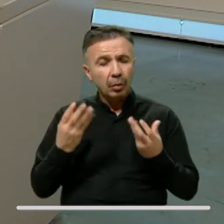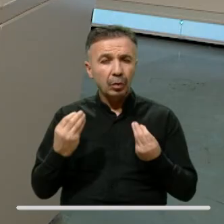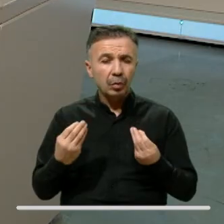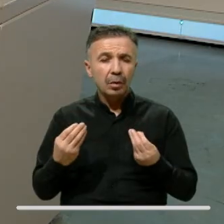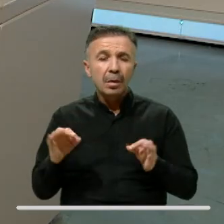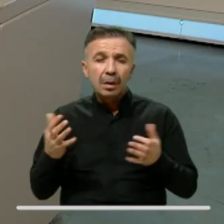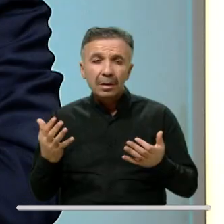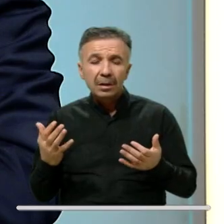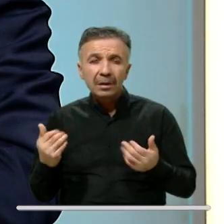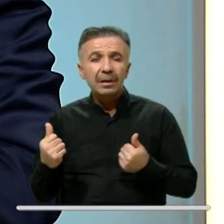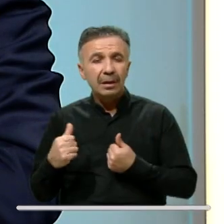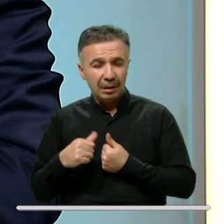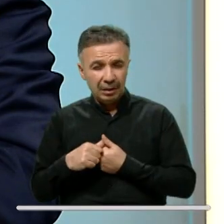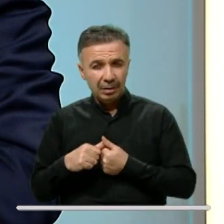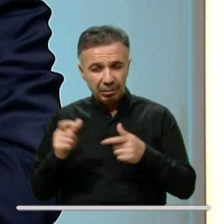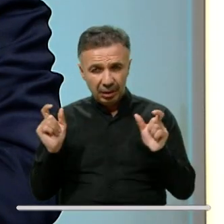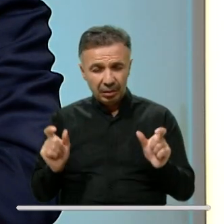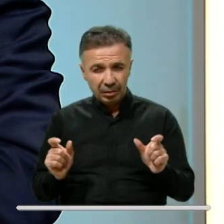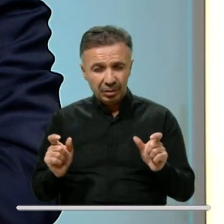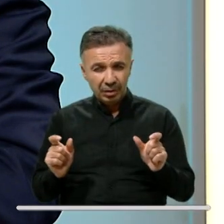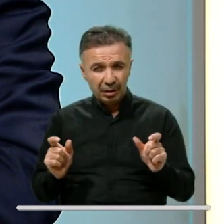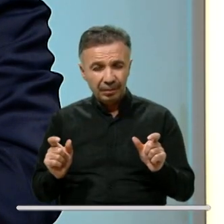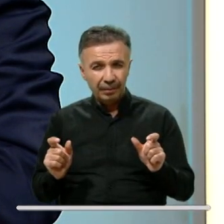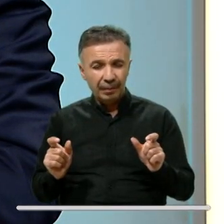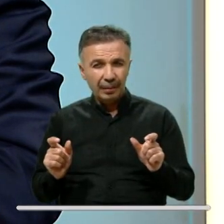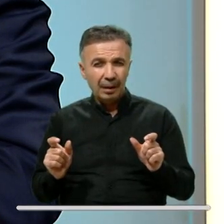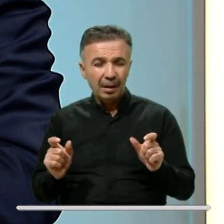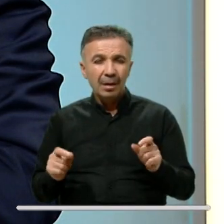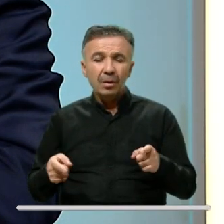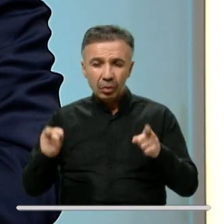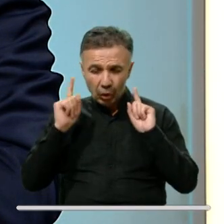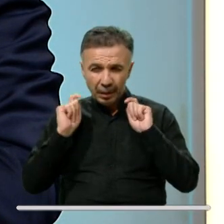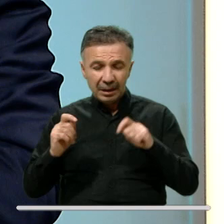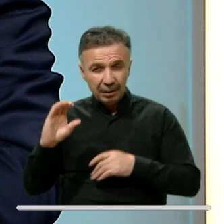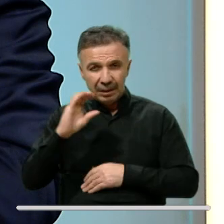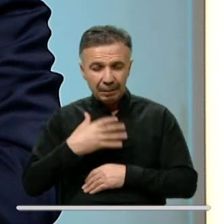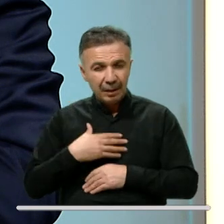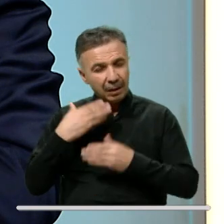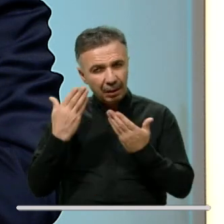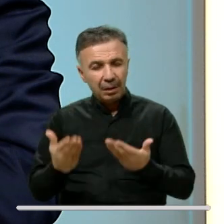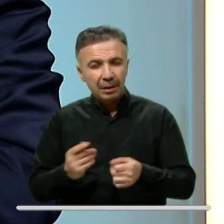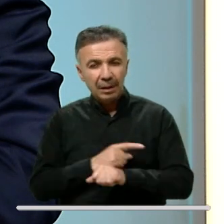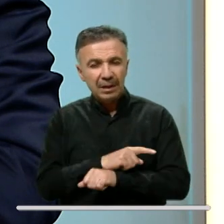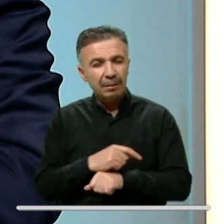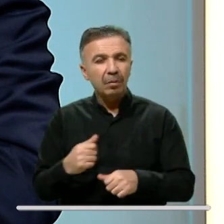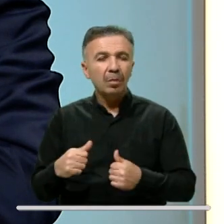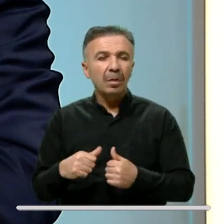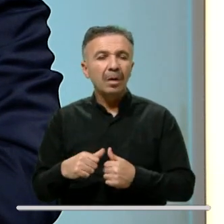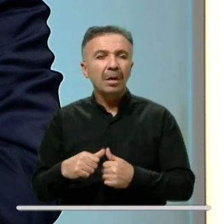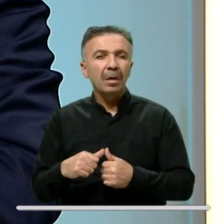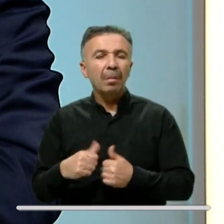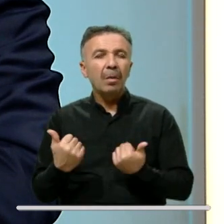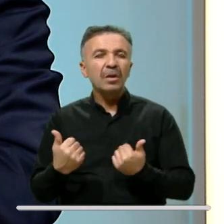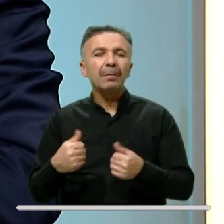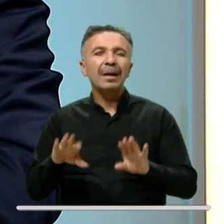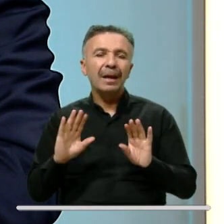koca arasında böyle dinden dönme vuku bulduğu zaman, tevbe edip İslam'a girdikleri zaman bu bir boşanma değil. Yani bu